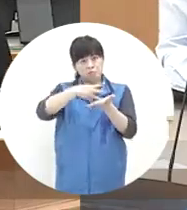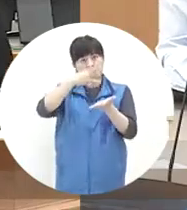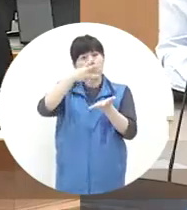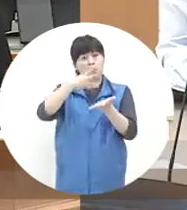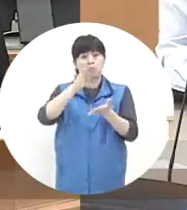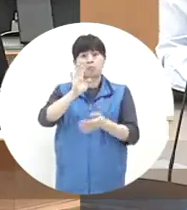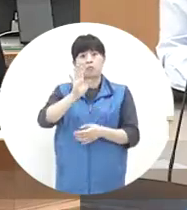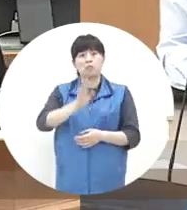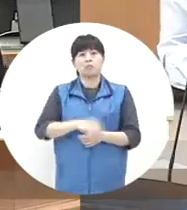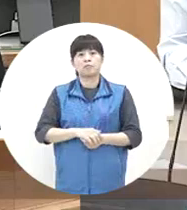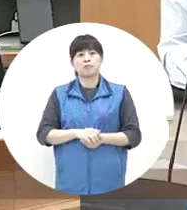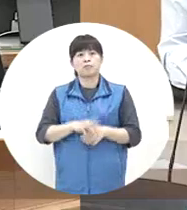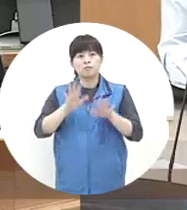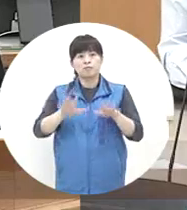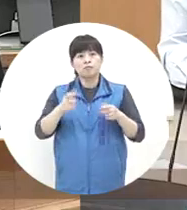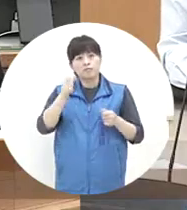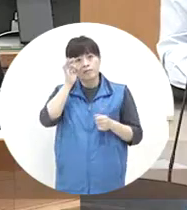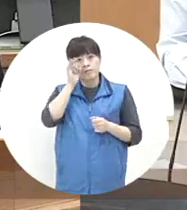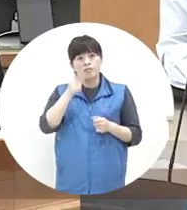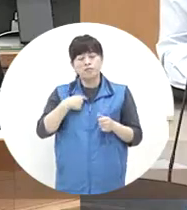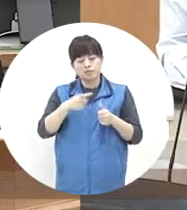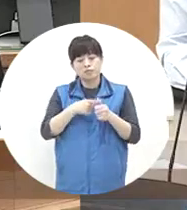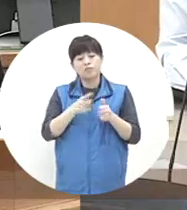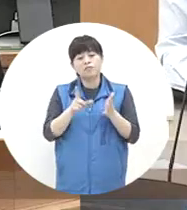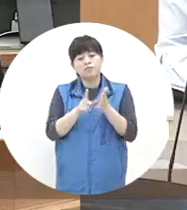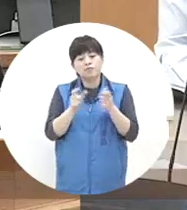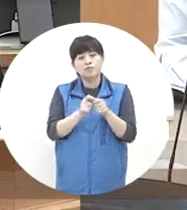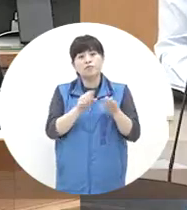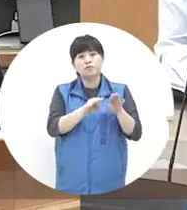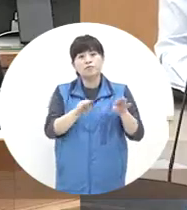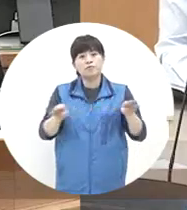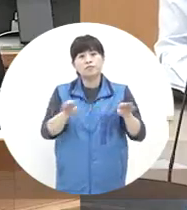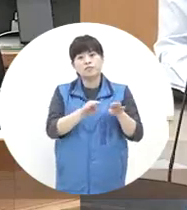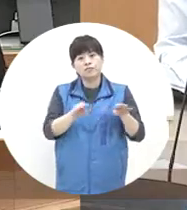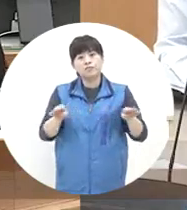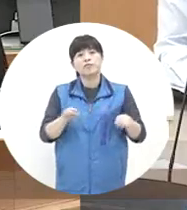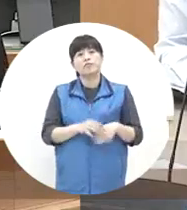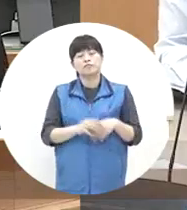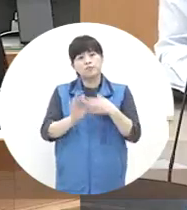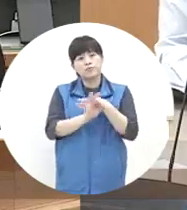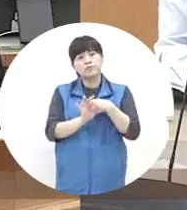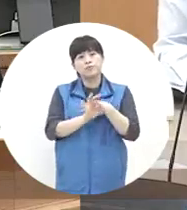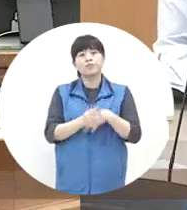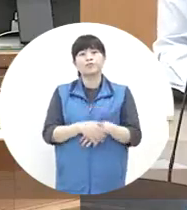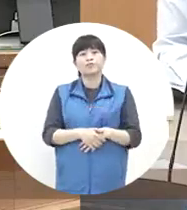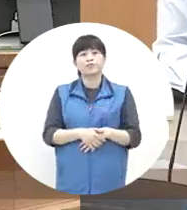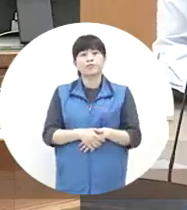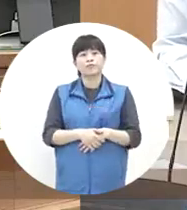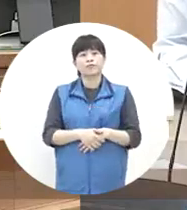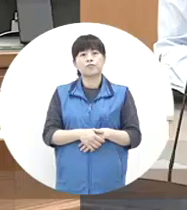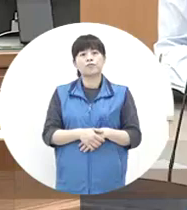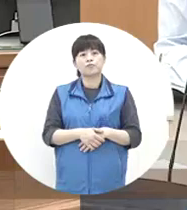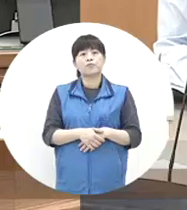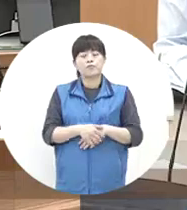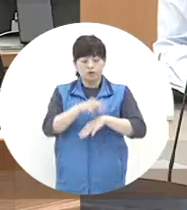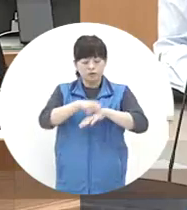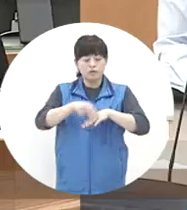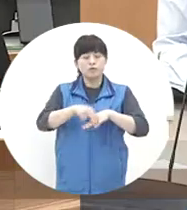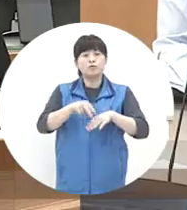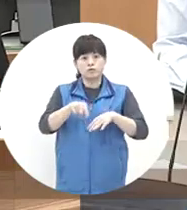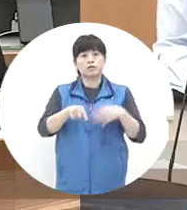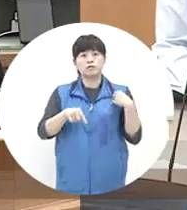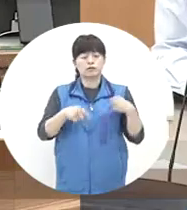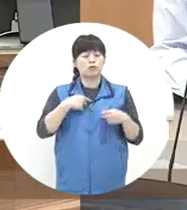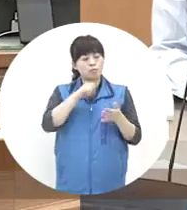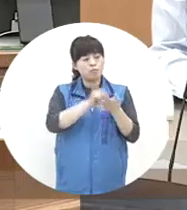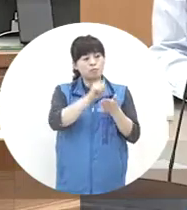那目前看起来我们先用这个平面的先试试看吧。 对， 那计划是没有改变了，我还是跟交通局讲